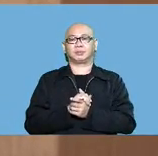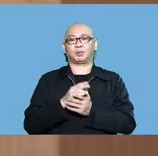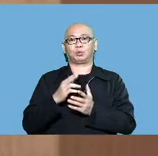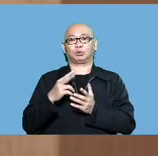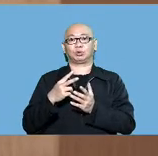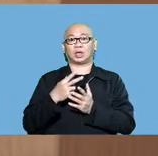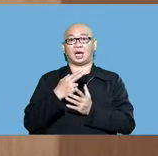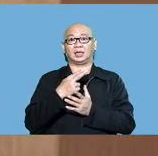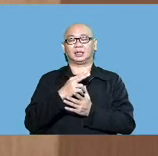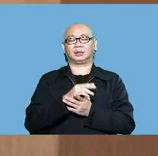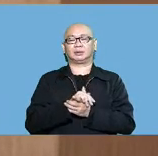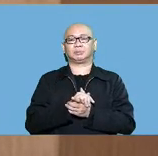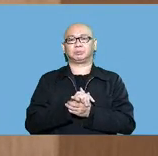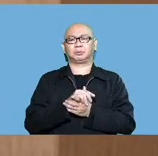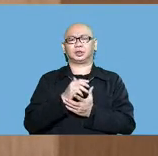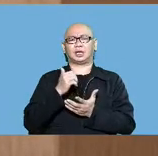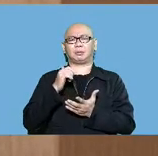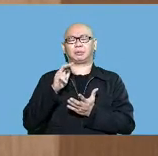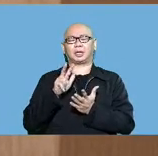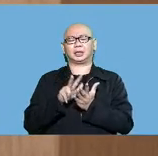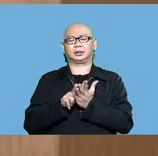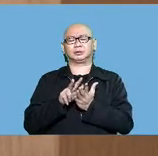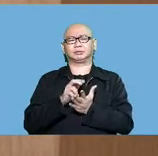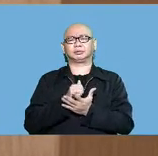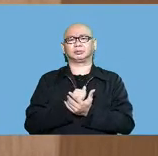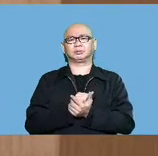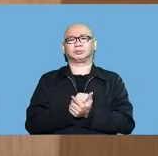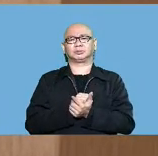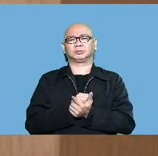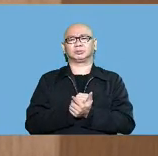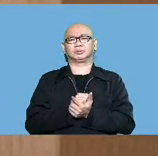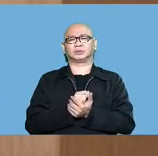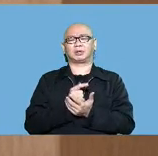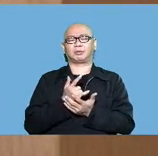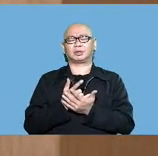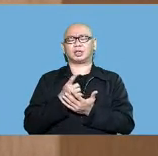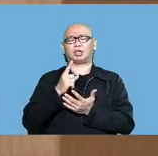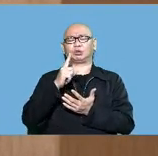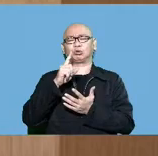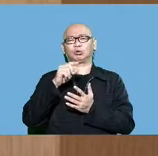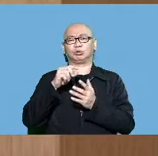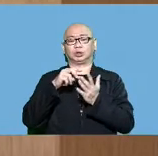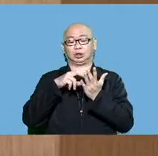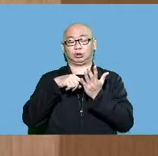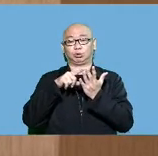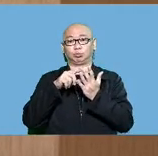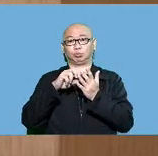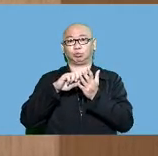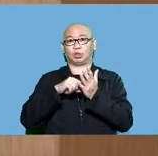memutuskan, menetapkan, kesatu, terhitung mulai tanggal